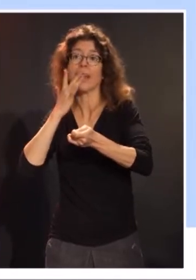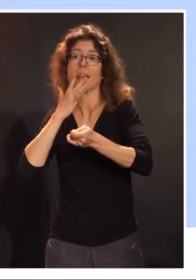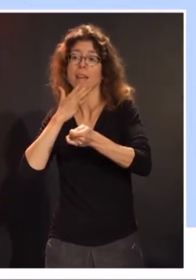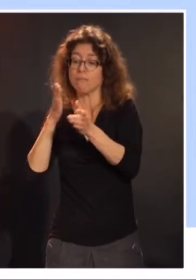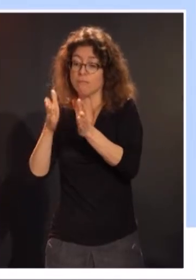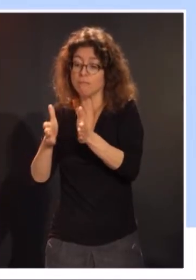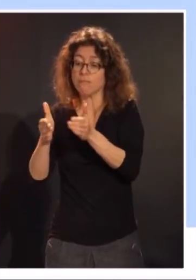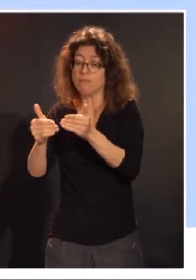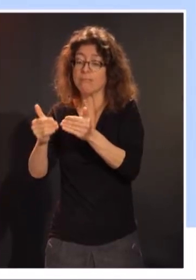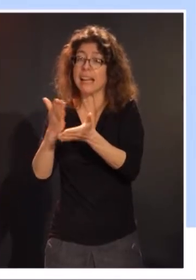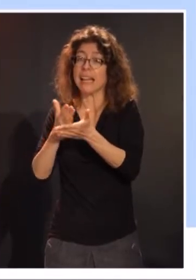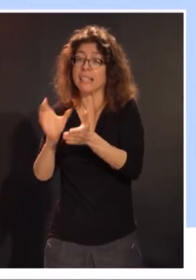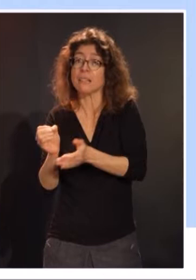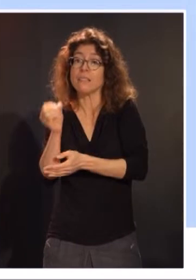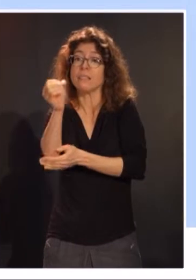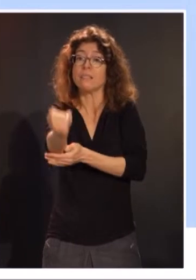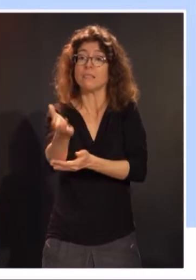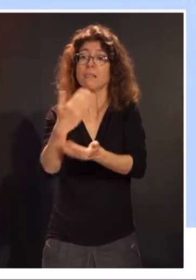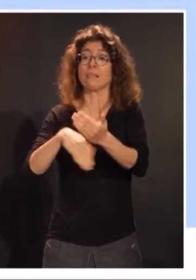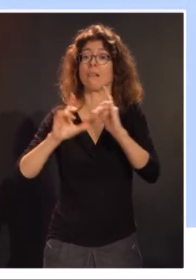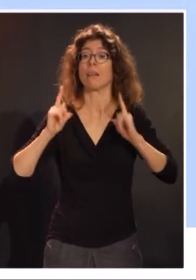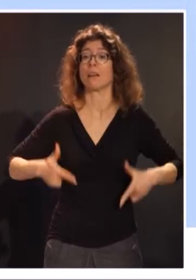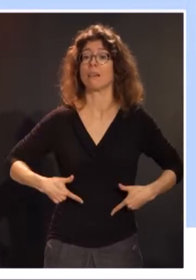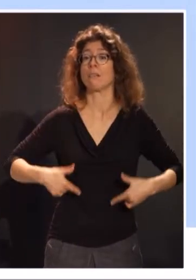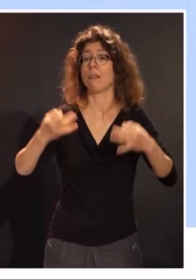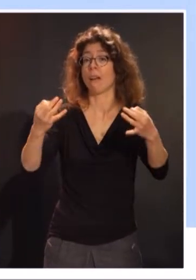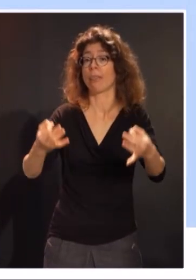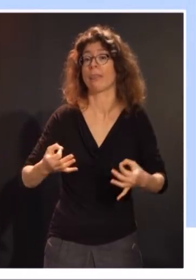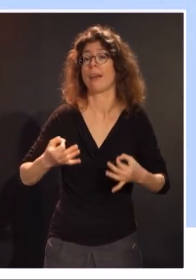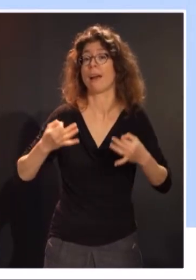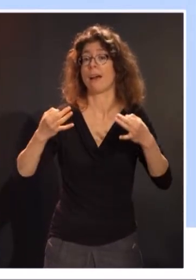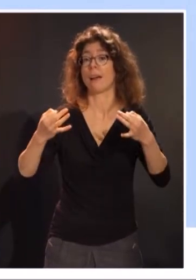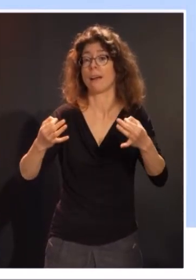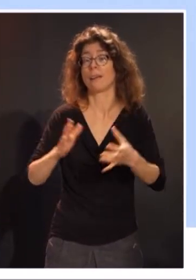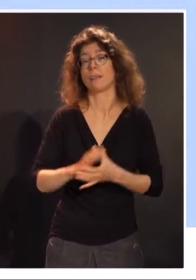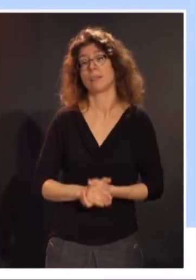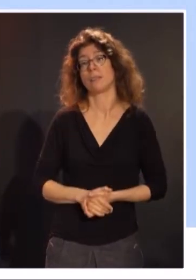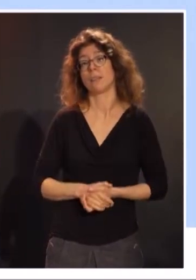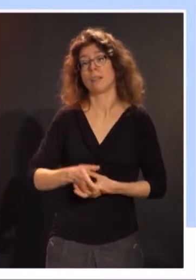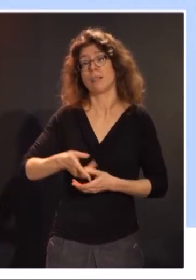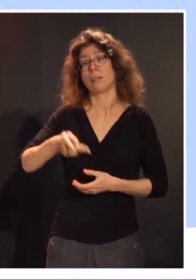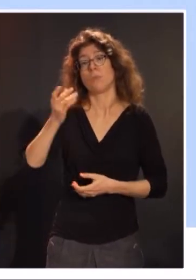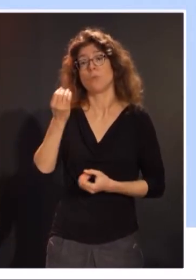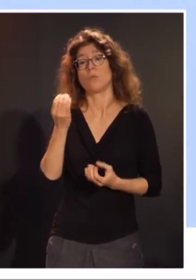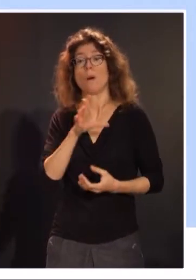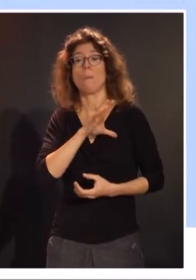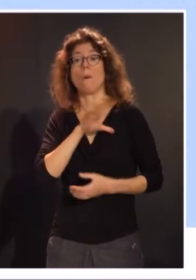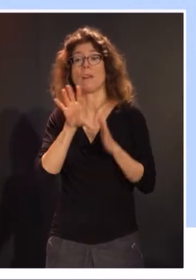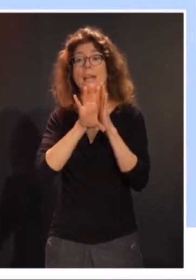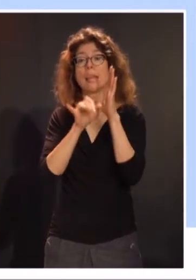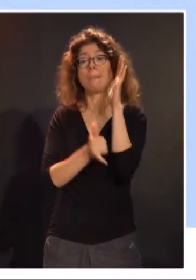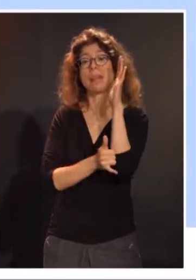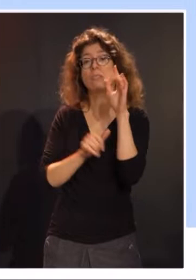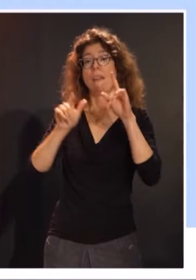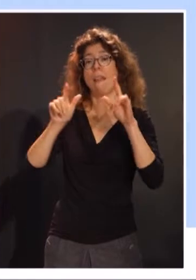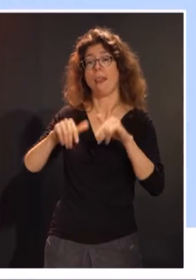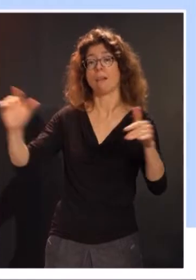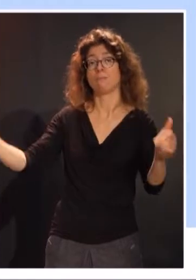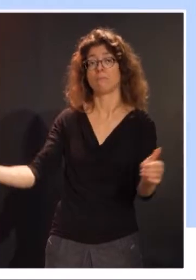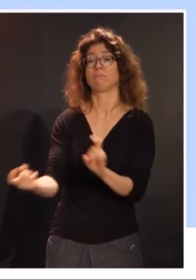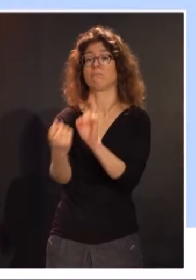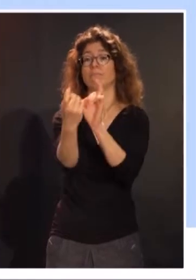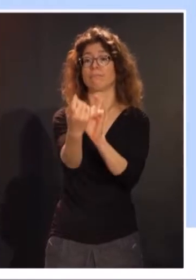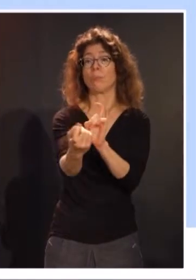d'enseignement externalisé, donc c'est une classe où en fait il est la majorité du temps avec un enseignant CAPEJ, avec d'autres